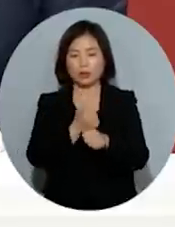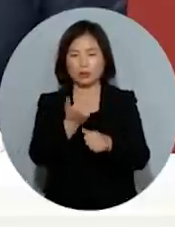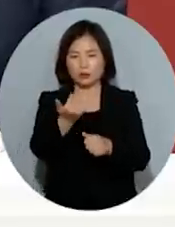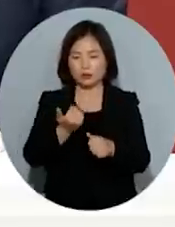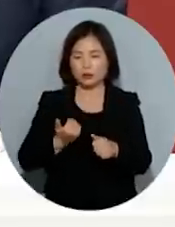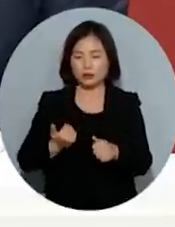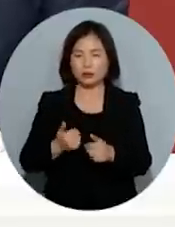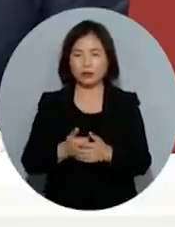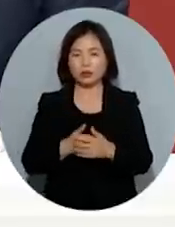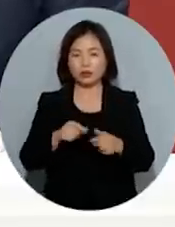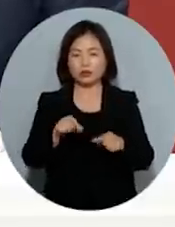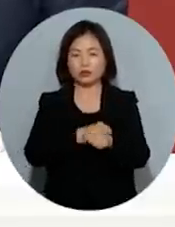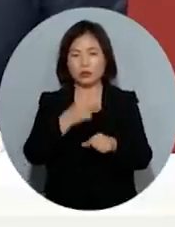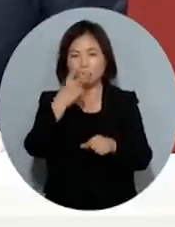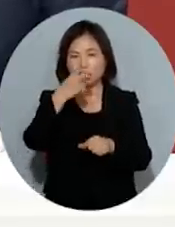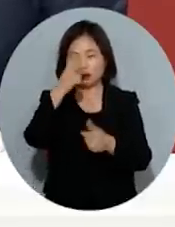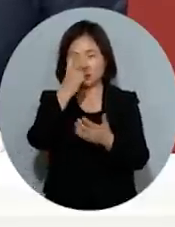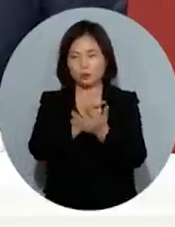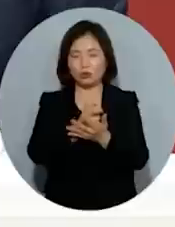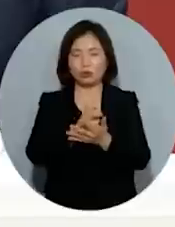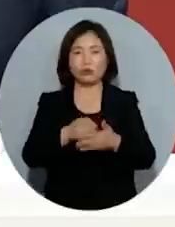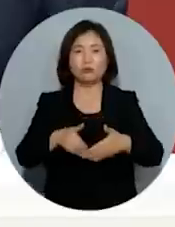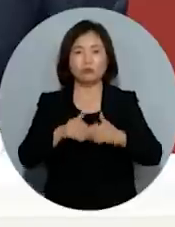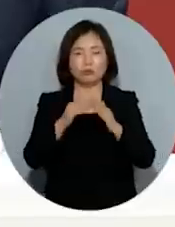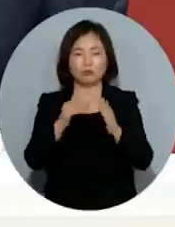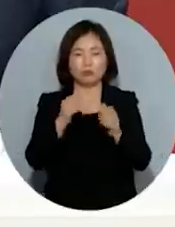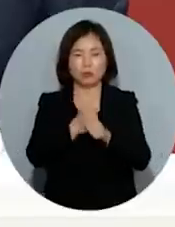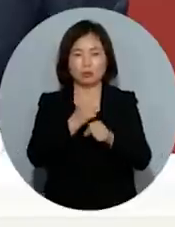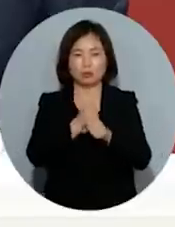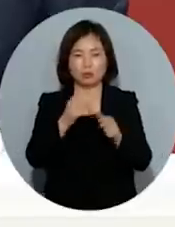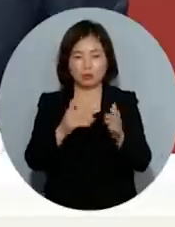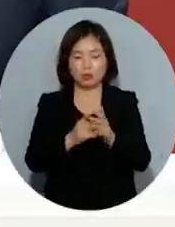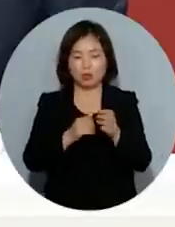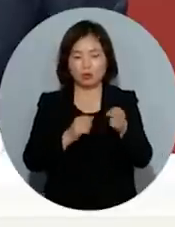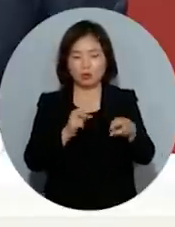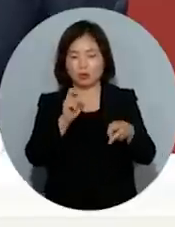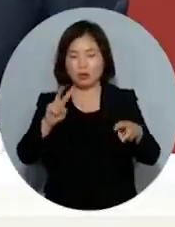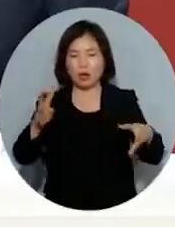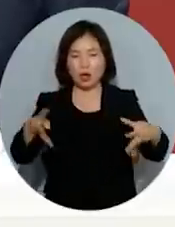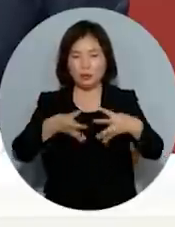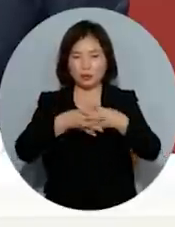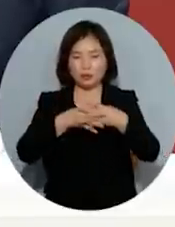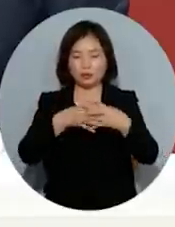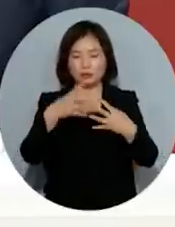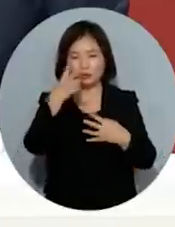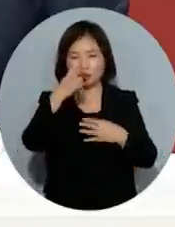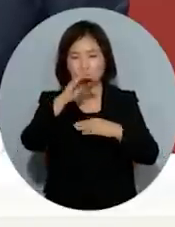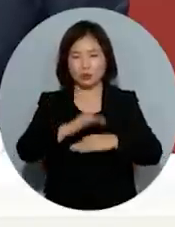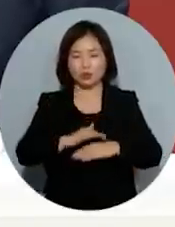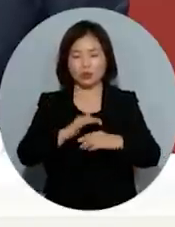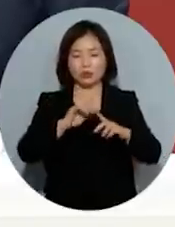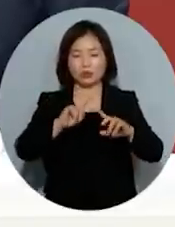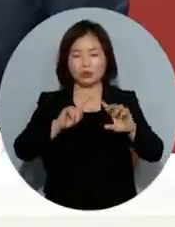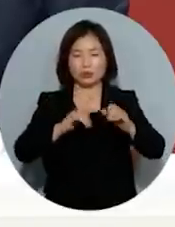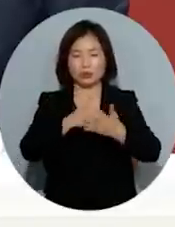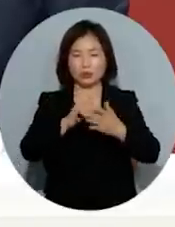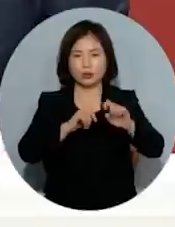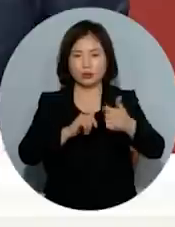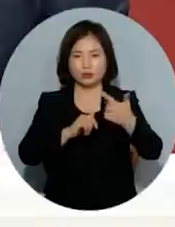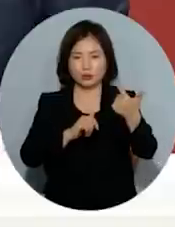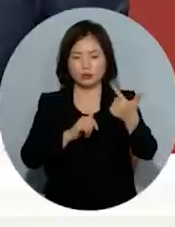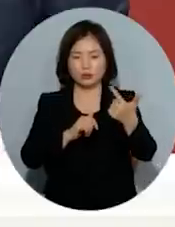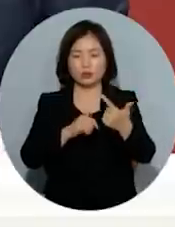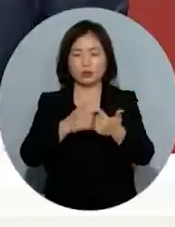직전에 특별검사법을 만드셨고 거기에 여야 합의로 수사할 사항을 16가지를 지정을